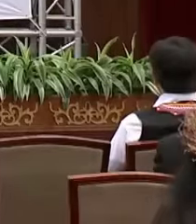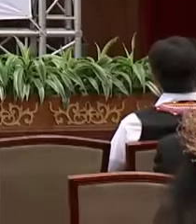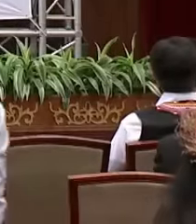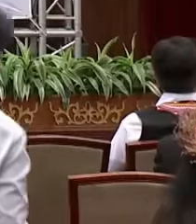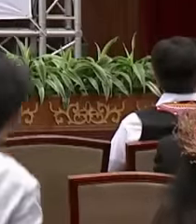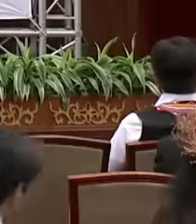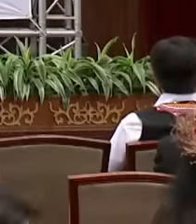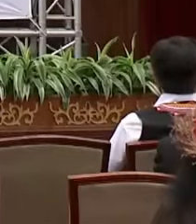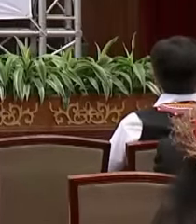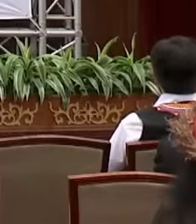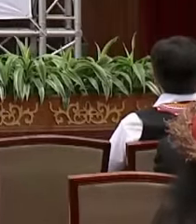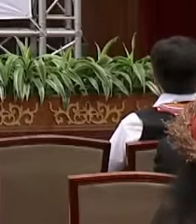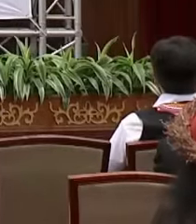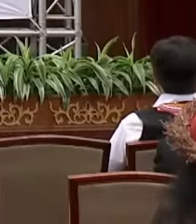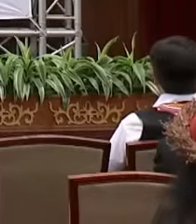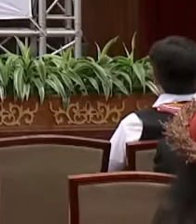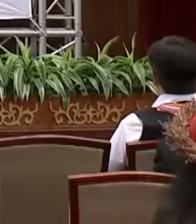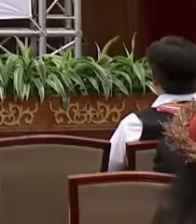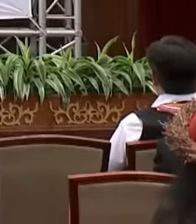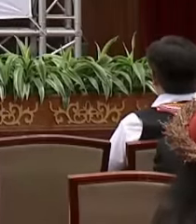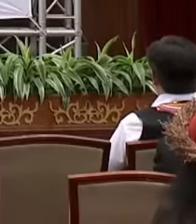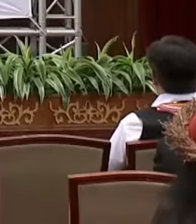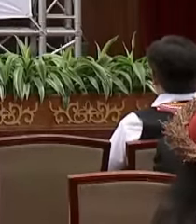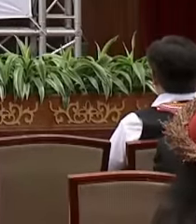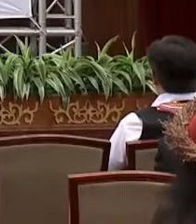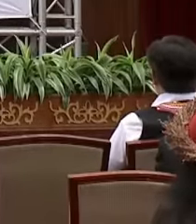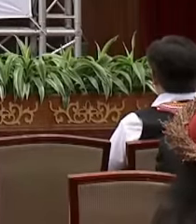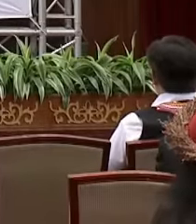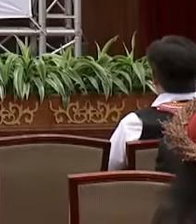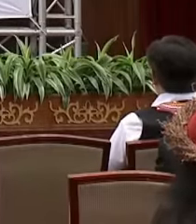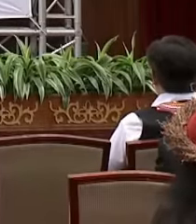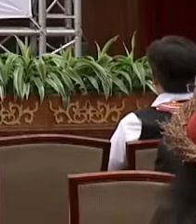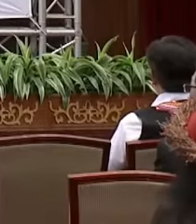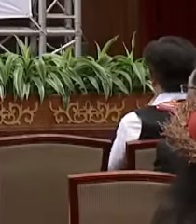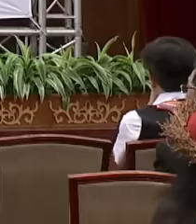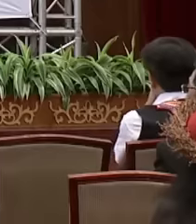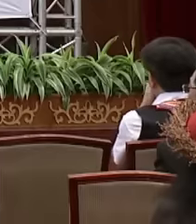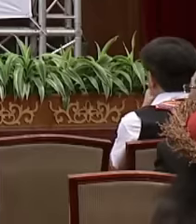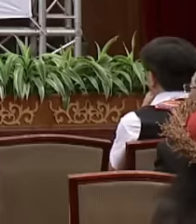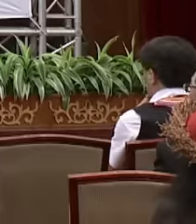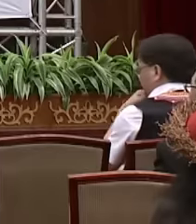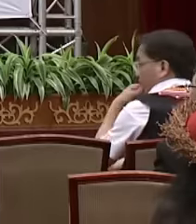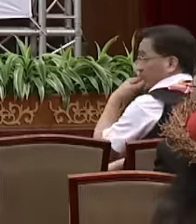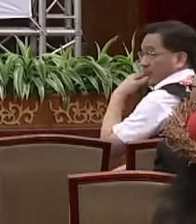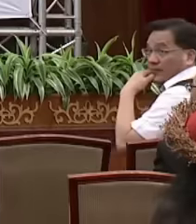交换信物仪式。 我说你可以把它倒完的灯啊，大家请你把它杀了。